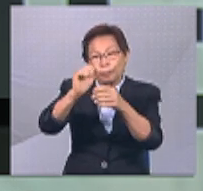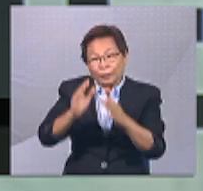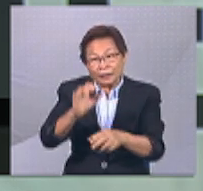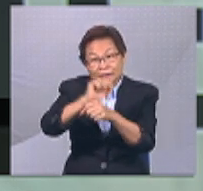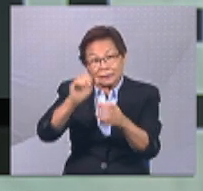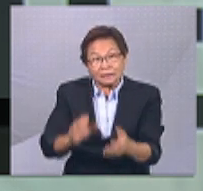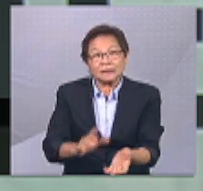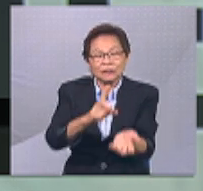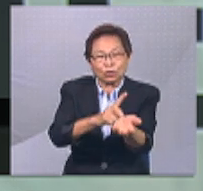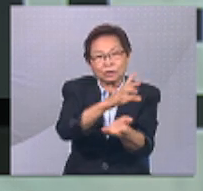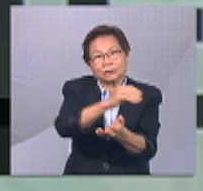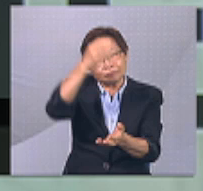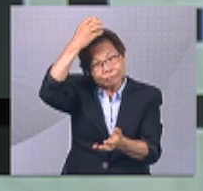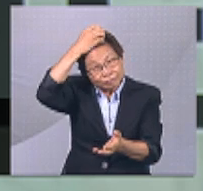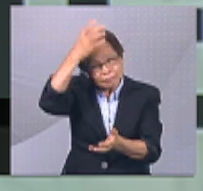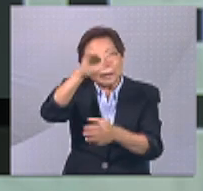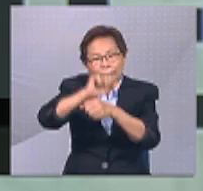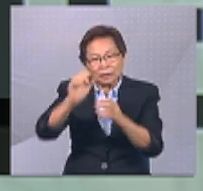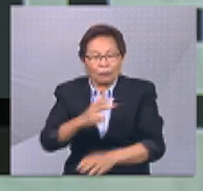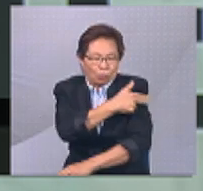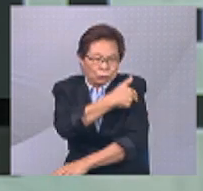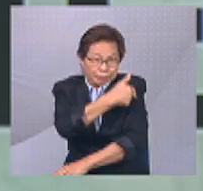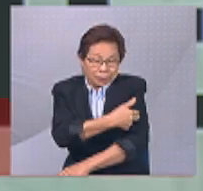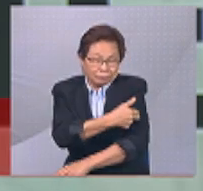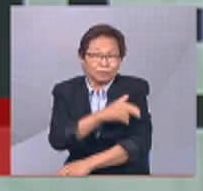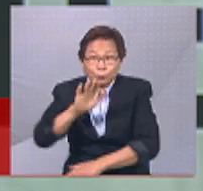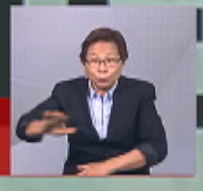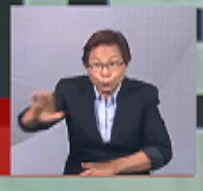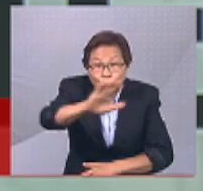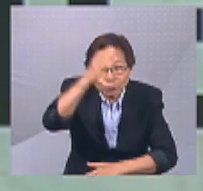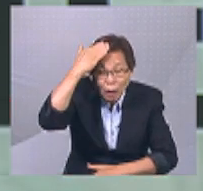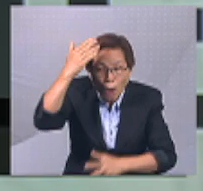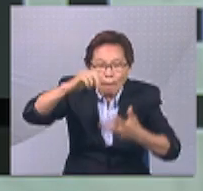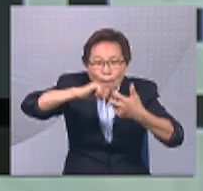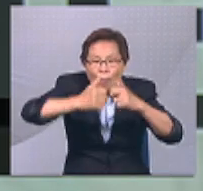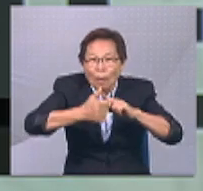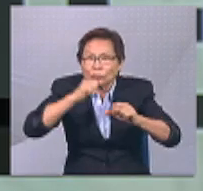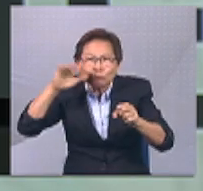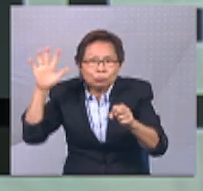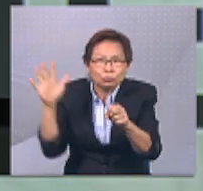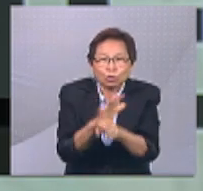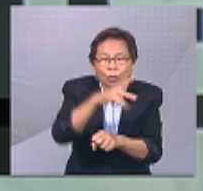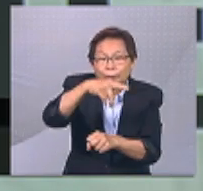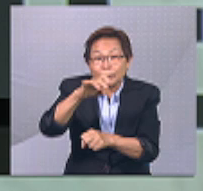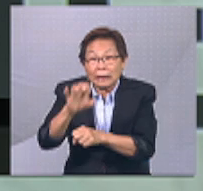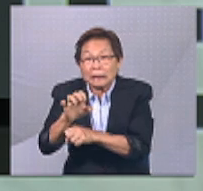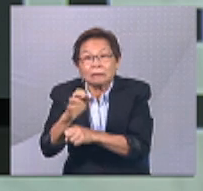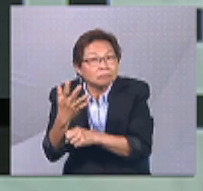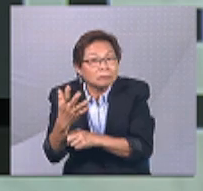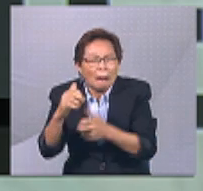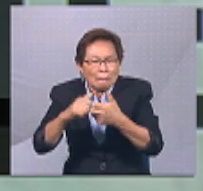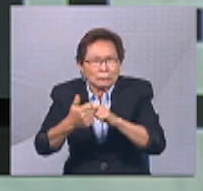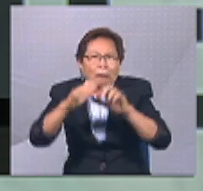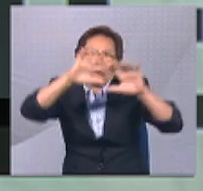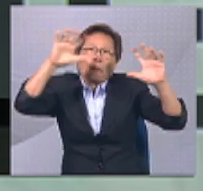pengendalian kes COVID-19. Seperti diketahui umum, isu berkaitan dengan kekurangan PPE adalah isu